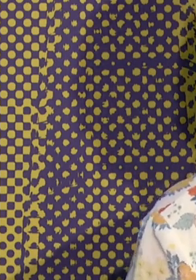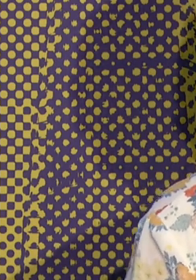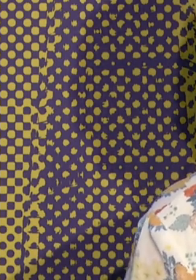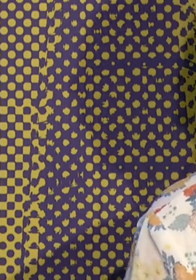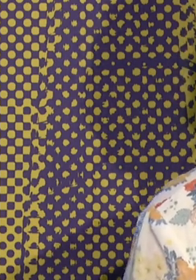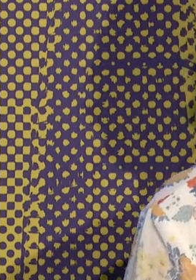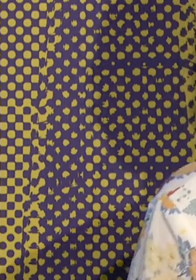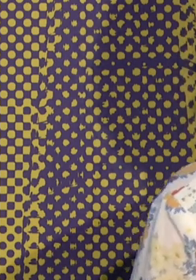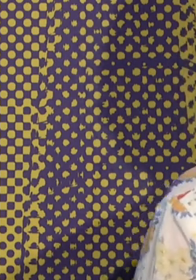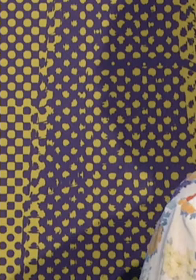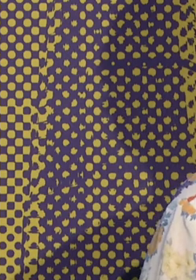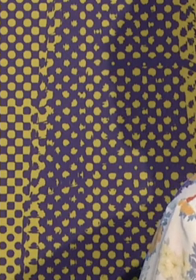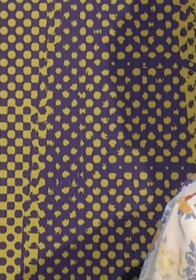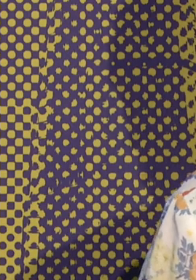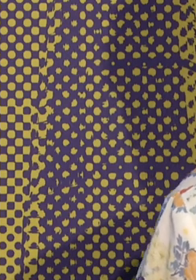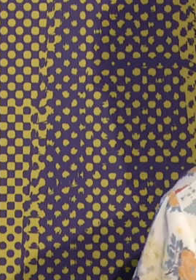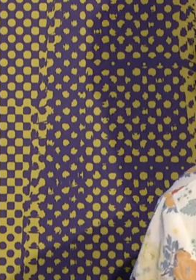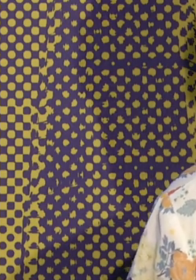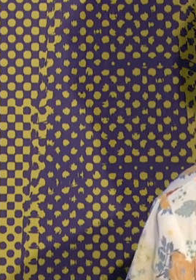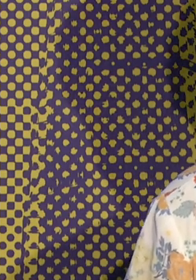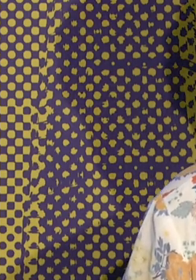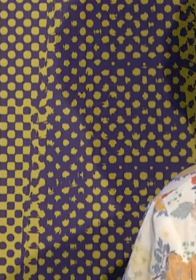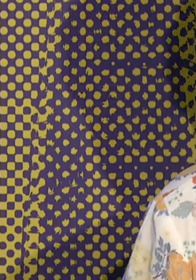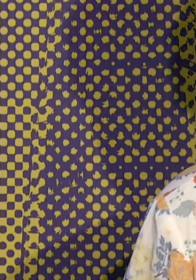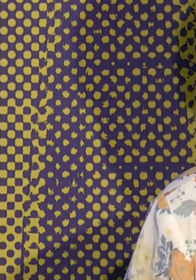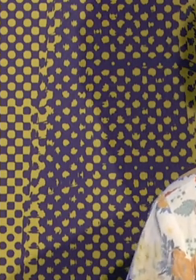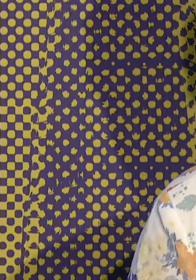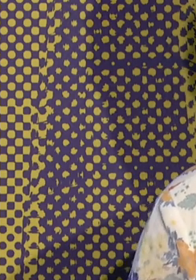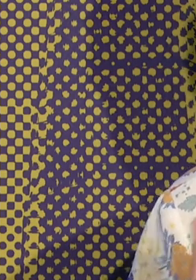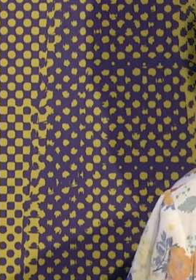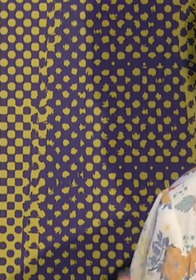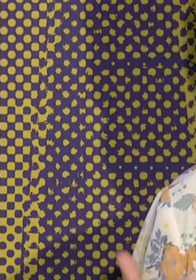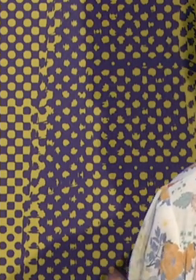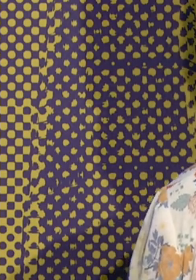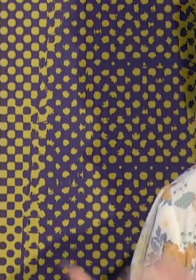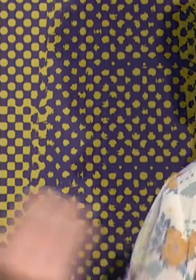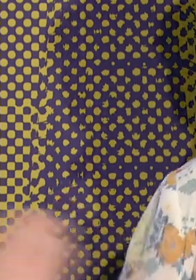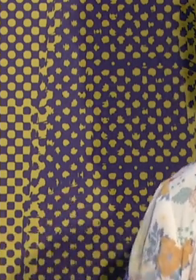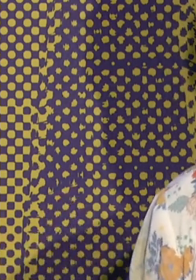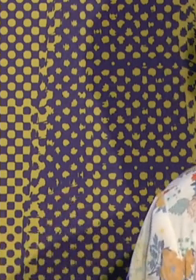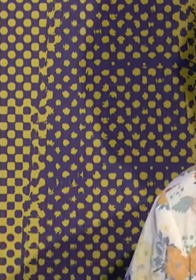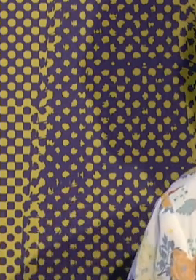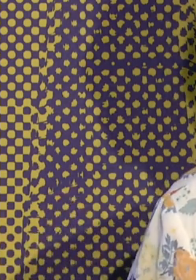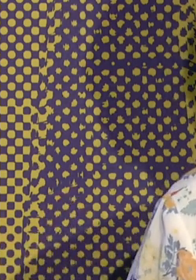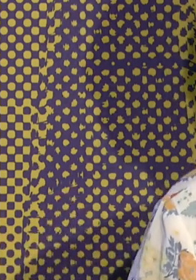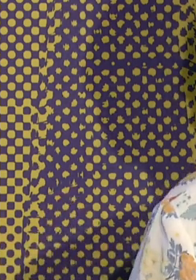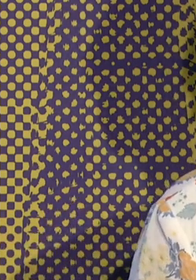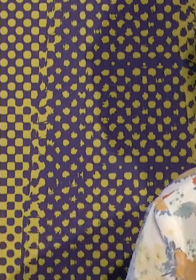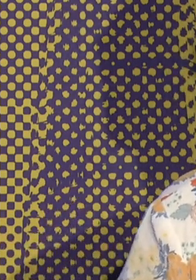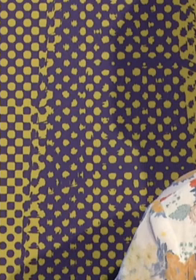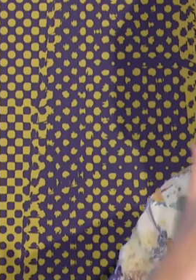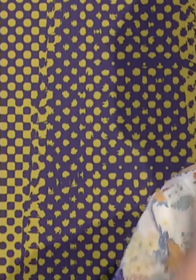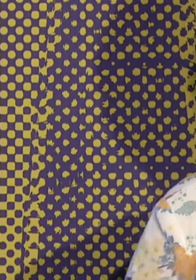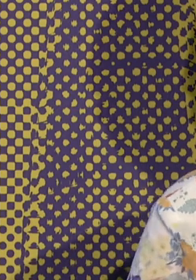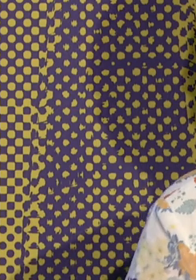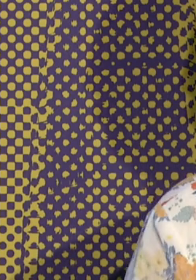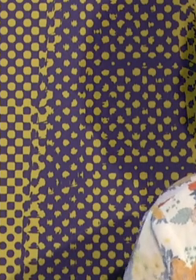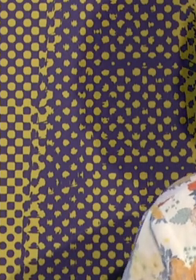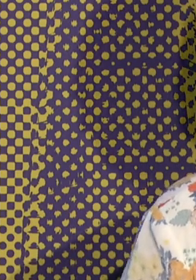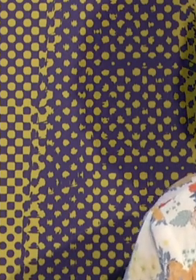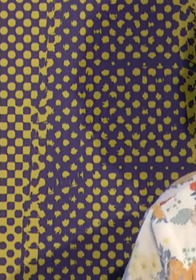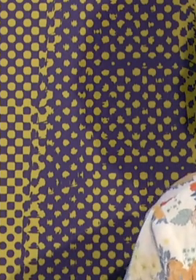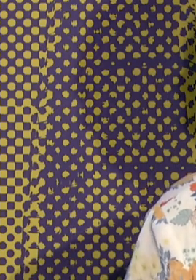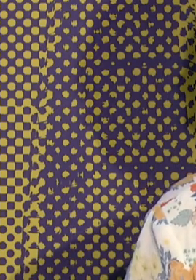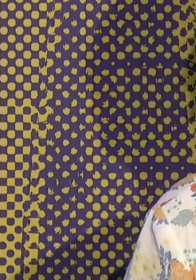någonting inträffar och naturligtvis samla in bevisföringen. Men vi som KSO-er måste ju arbeta med det